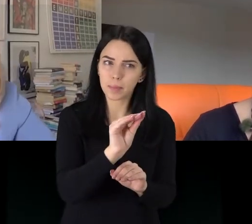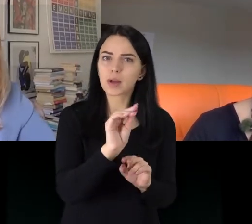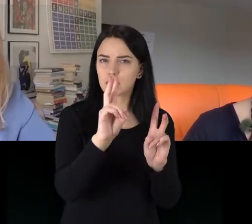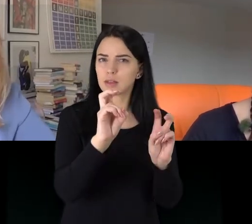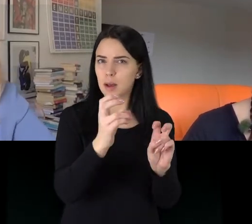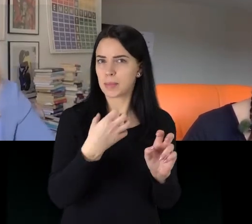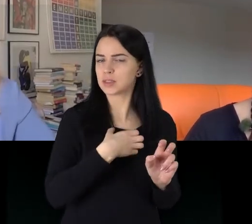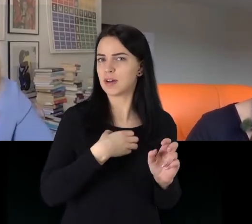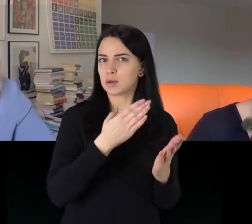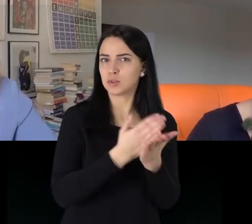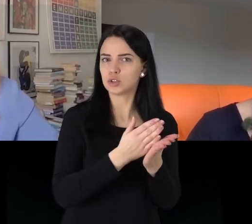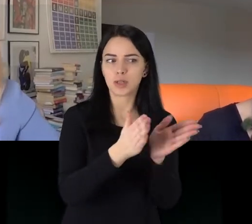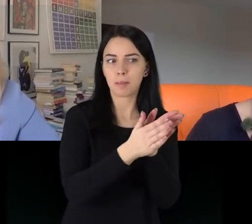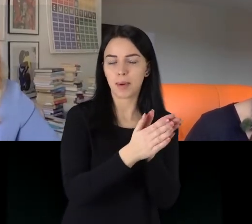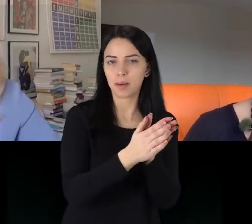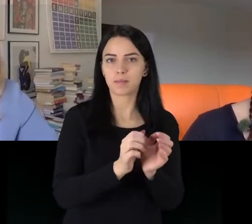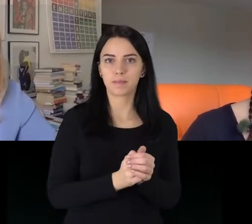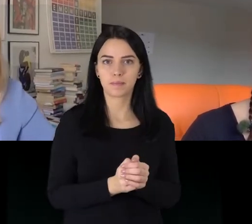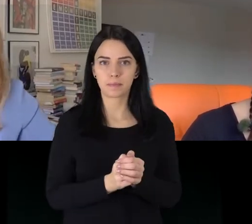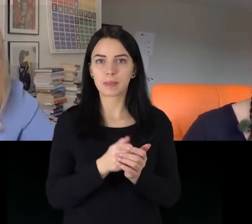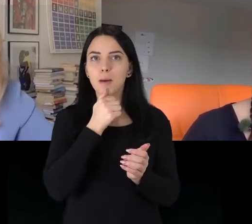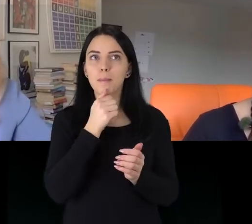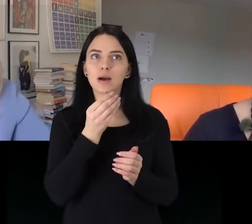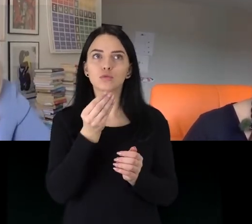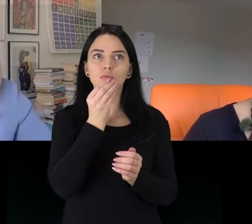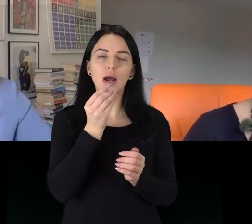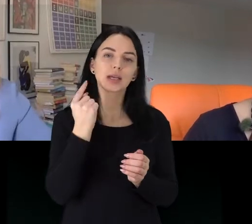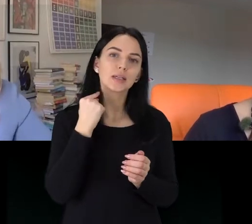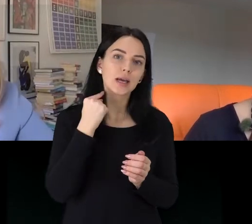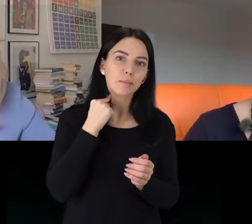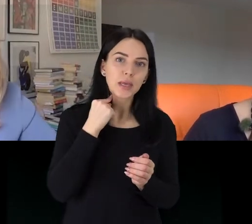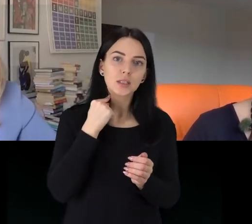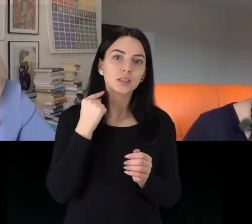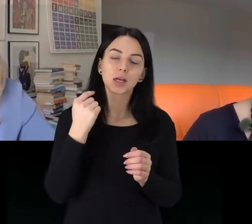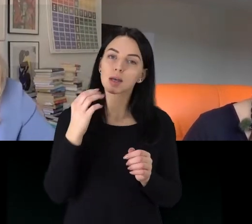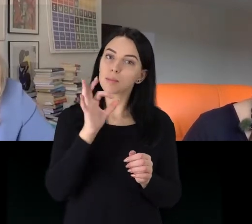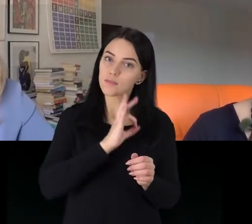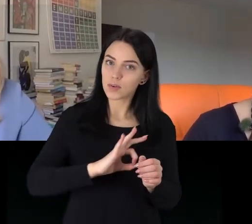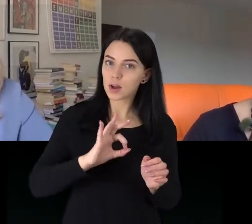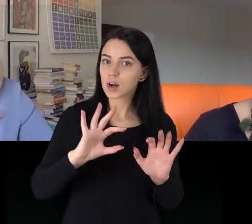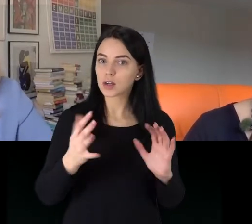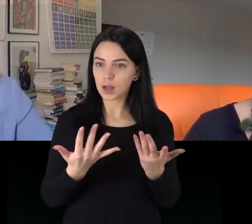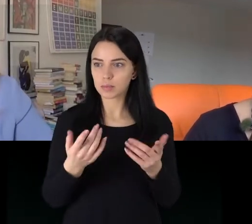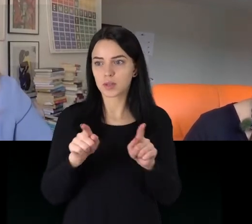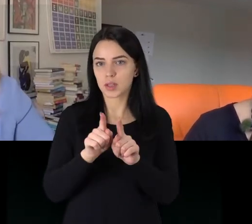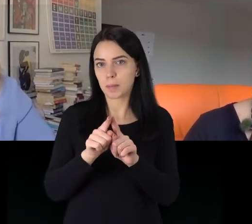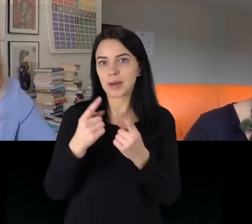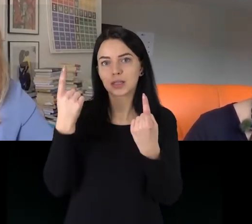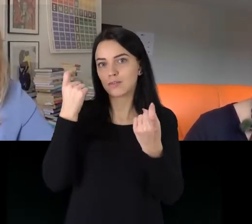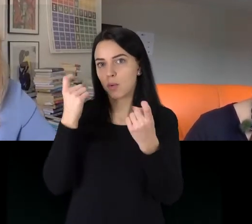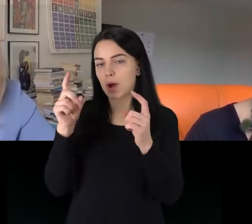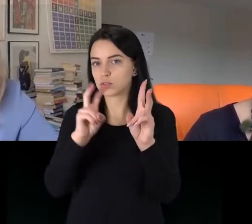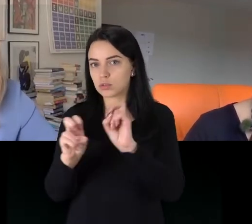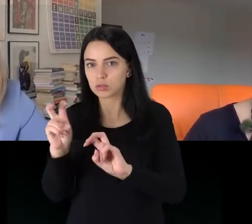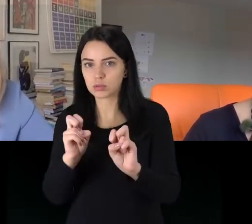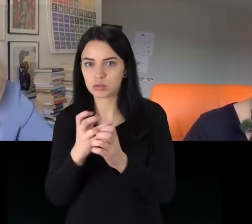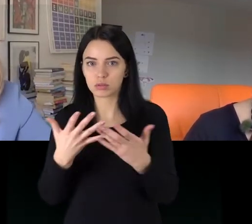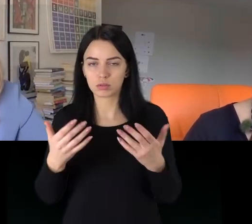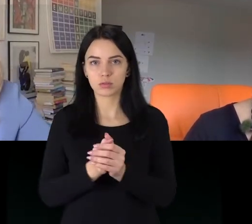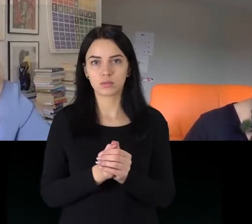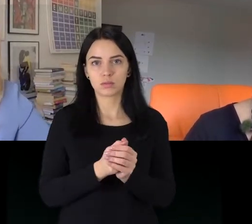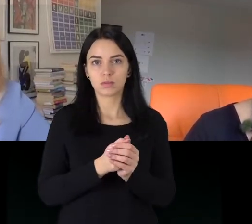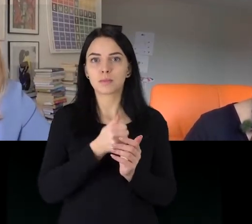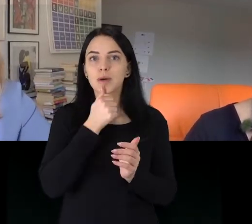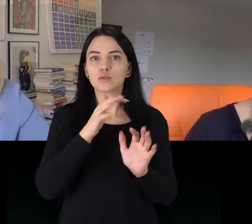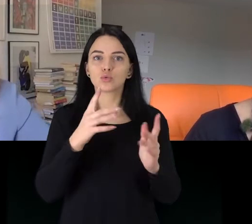tokią temą. Jeigu nežinau, ar gerai valgyti mėsą, ar būti vegetaru, kreipsiuos čia, ne, nu, ta prasme, jeigu man sulūžo ranka ar koja, man negėda